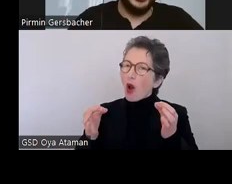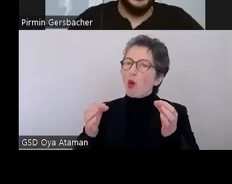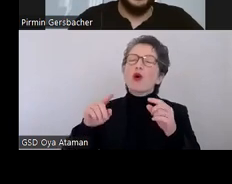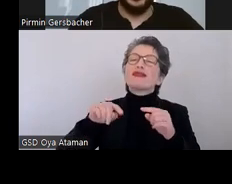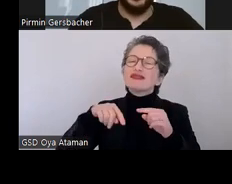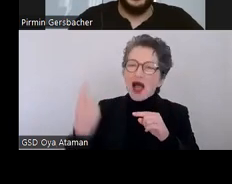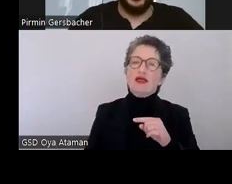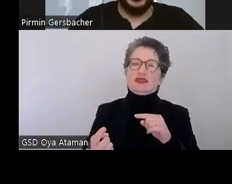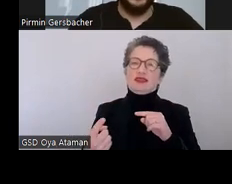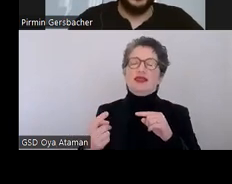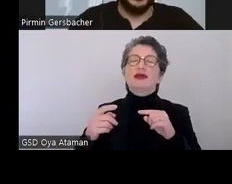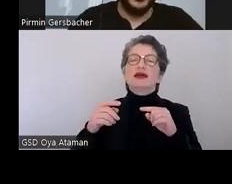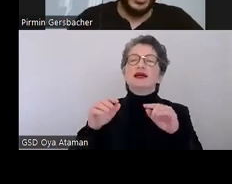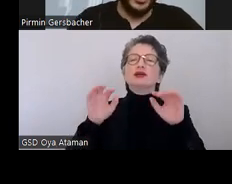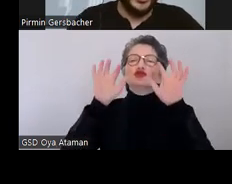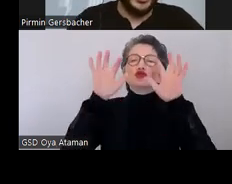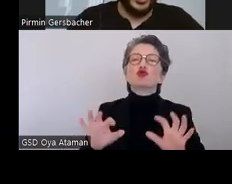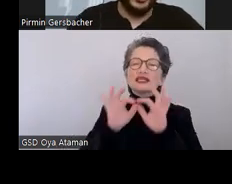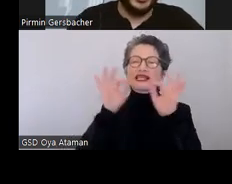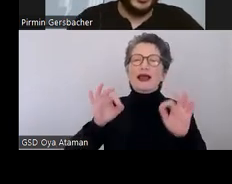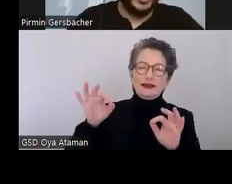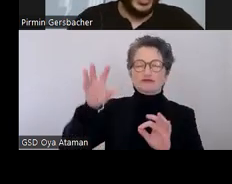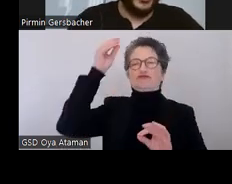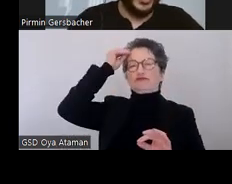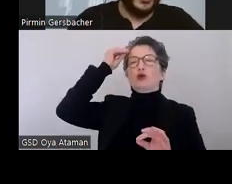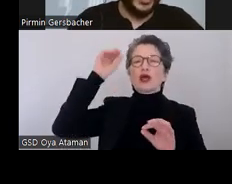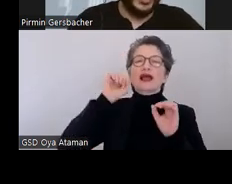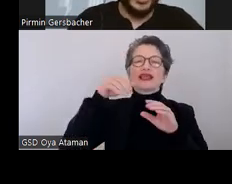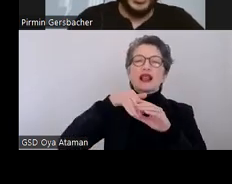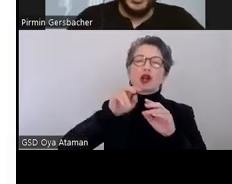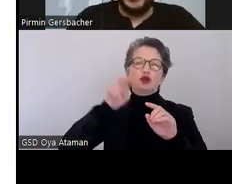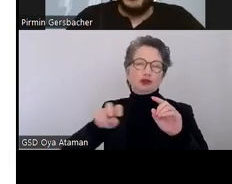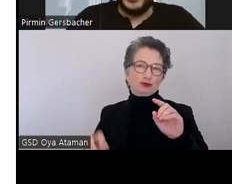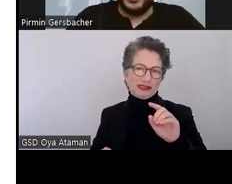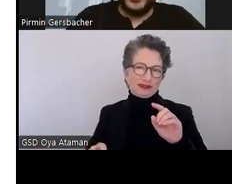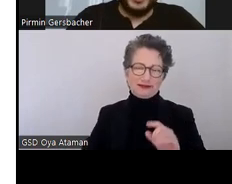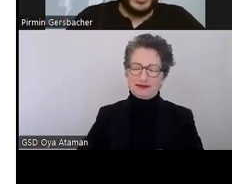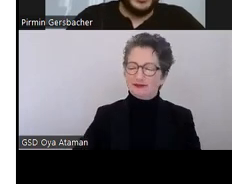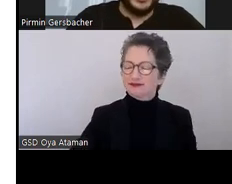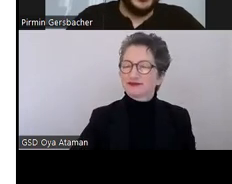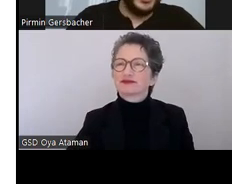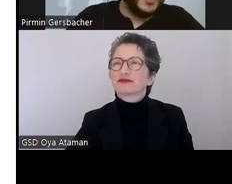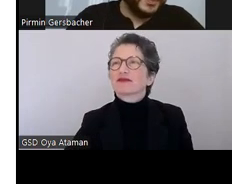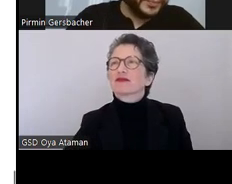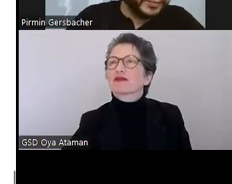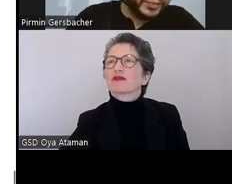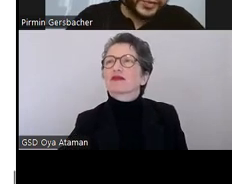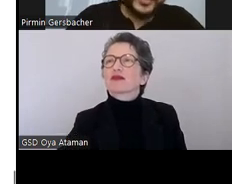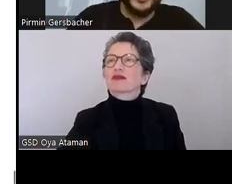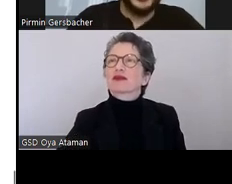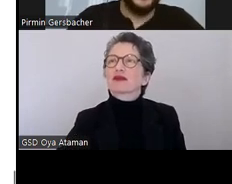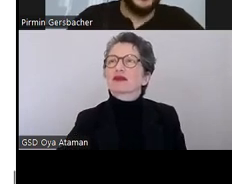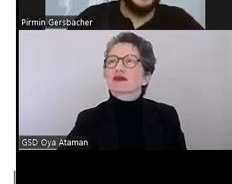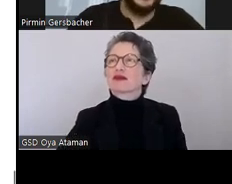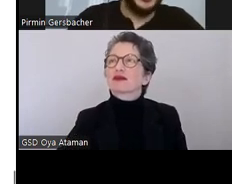und auch Inhalt überspringen zu können. Weil genauso ist es einfach, wenn wir jetzt so eine Webseite, wenn man so